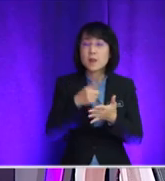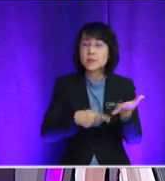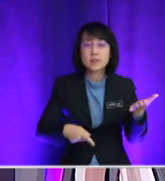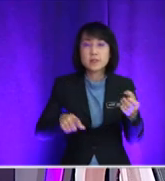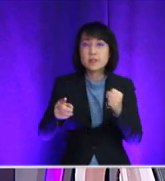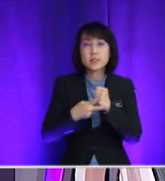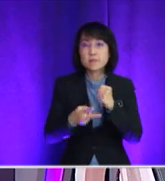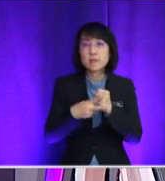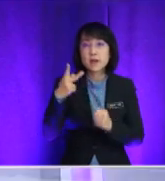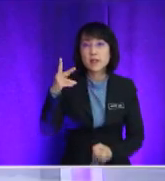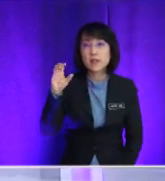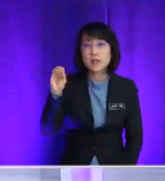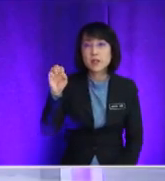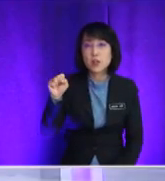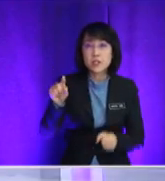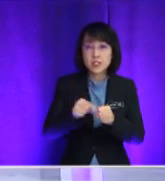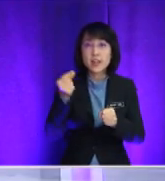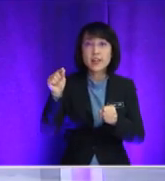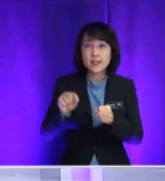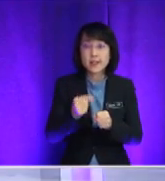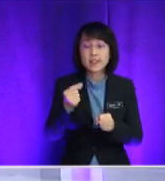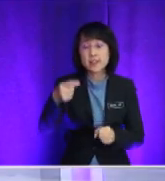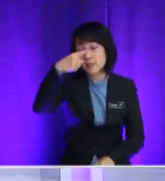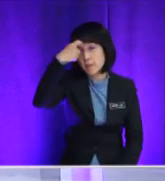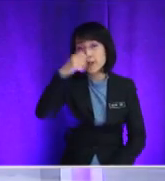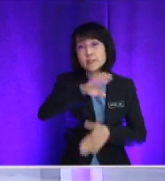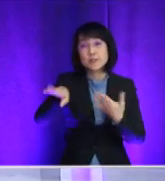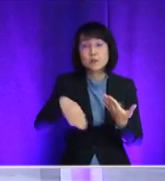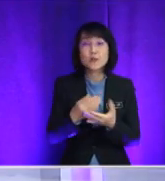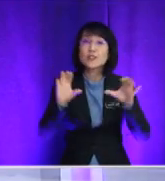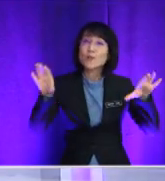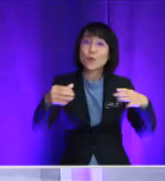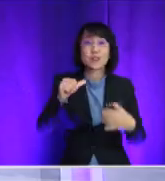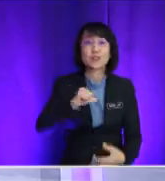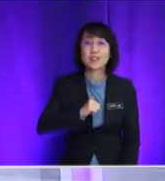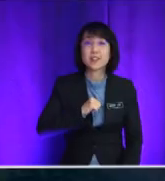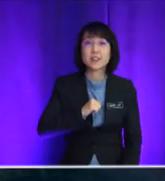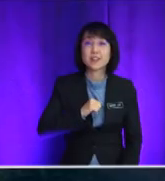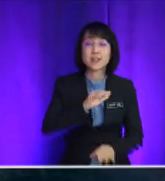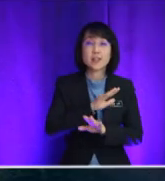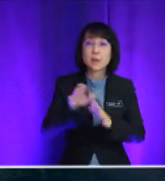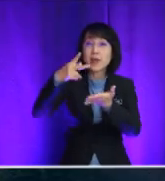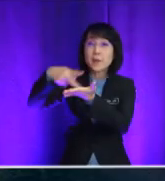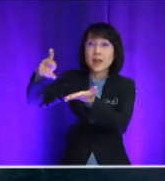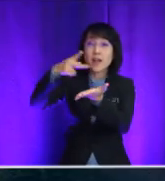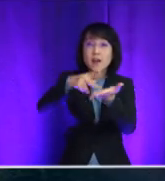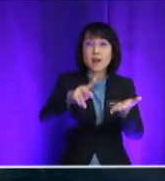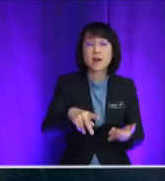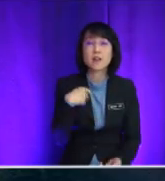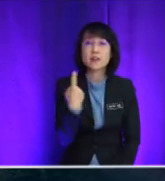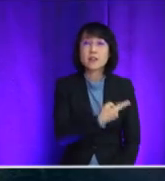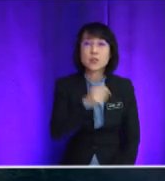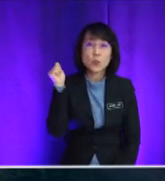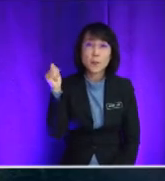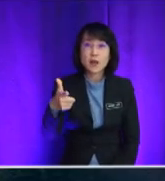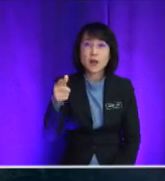hmm kita boleh lakukan sendiri Oh betul Satu lagi kalau kita upah kita